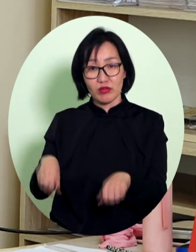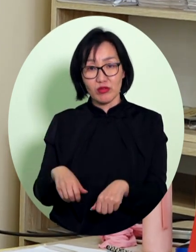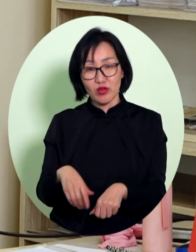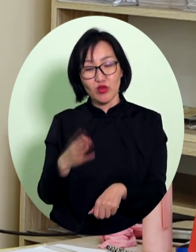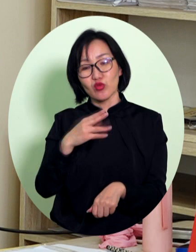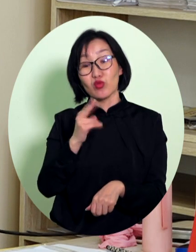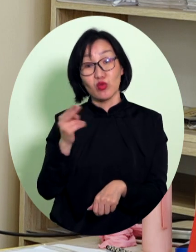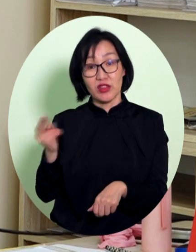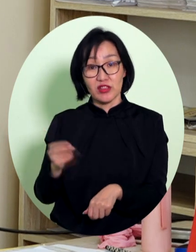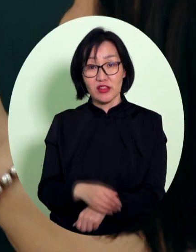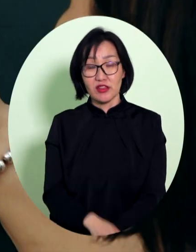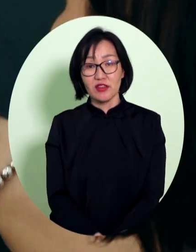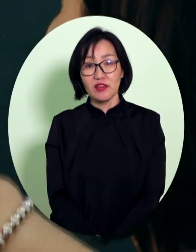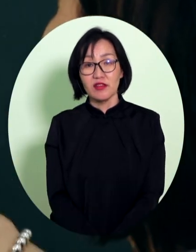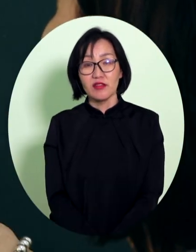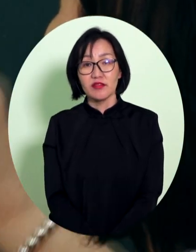Дүрсэлж дээ, тийм ээ?